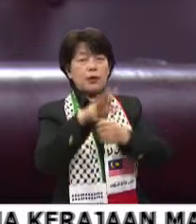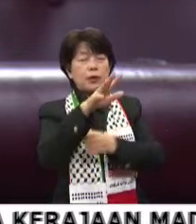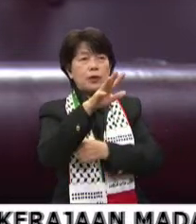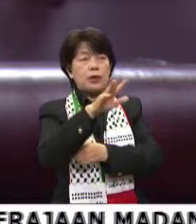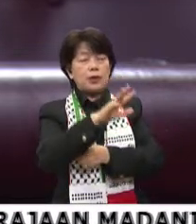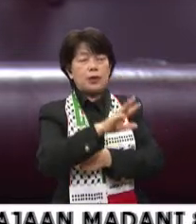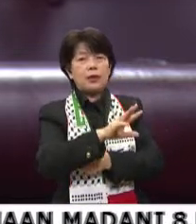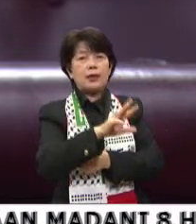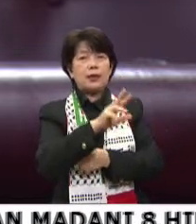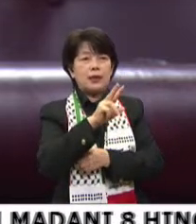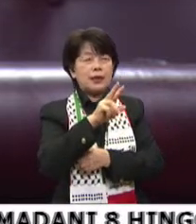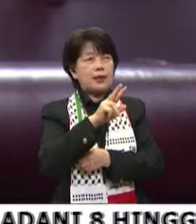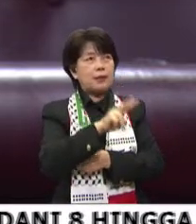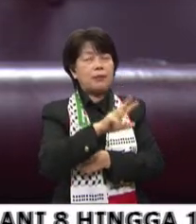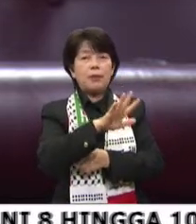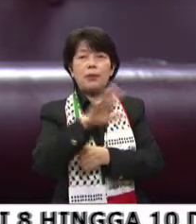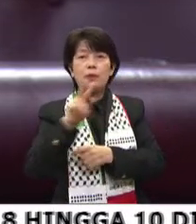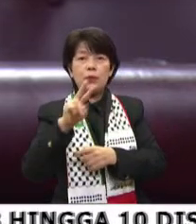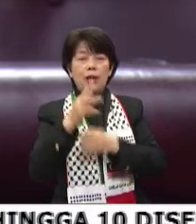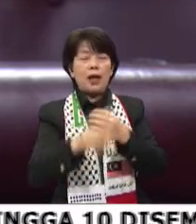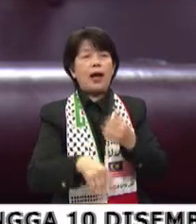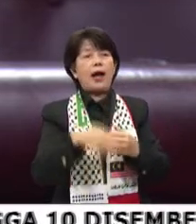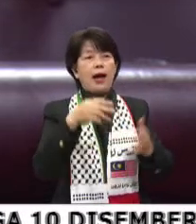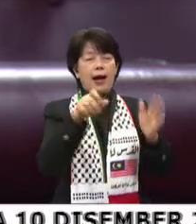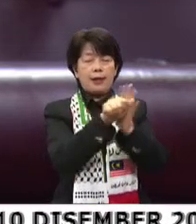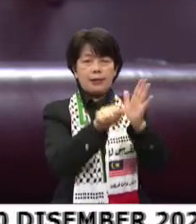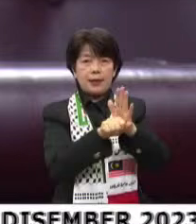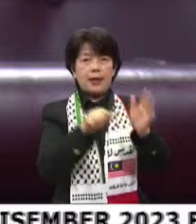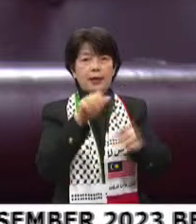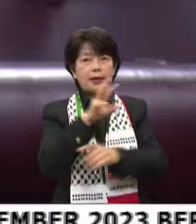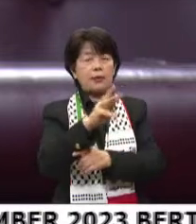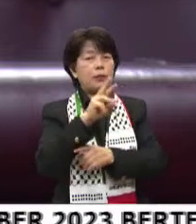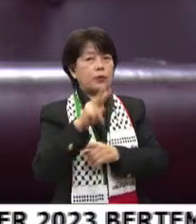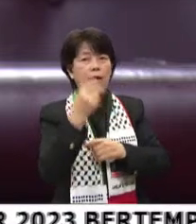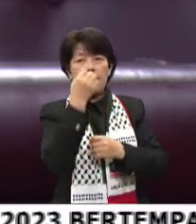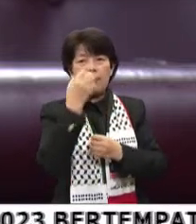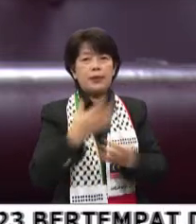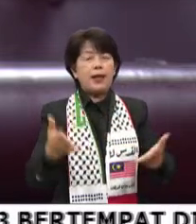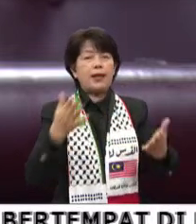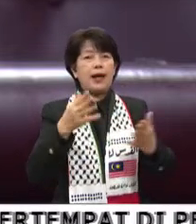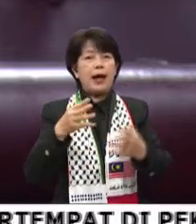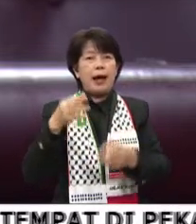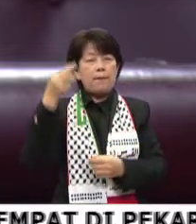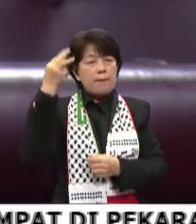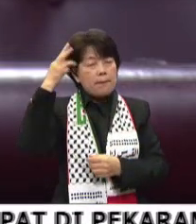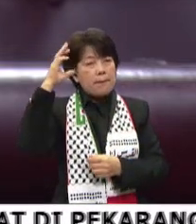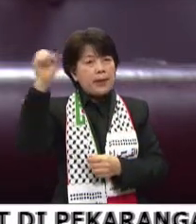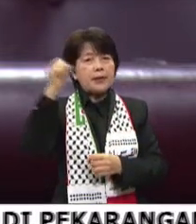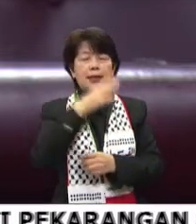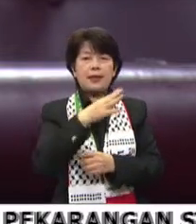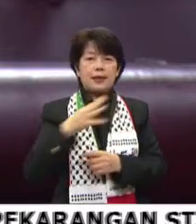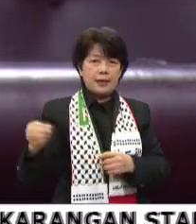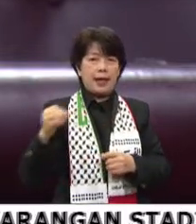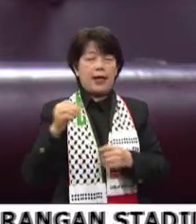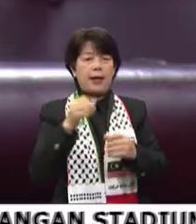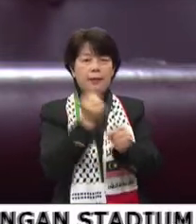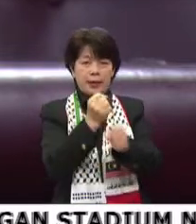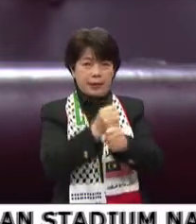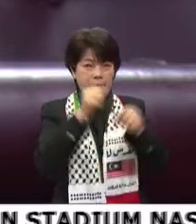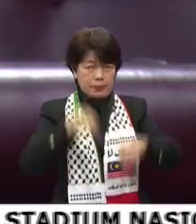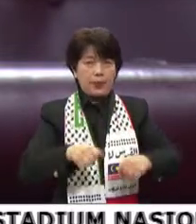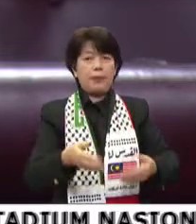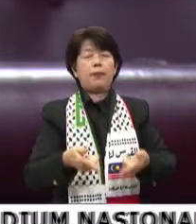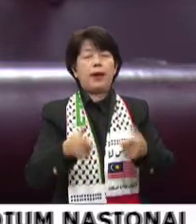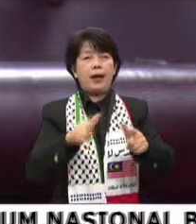26 1A akta 262 tiada mana-mana pekerja atau majikan boleh diterima atau dikekalkan